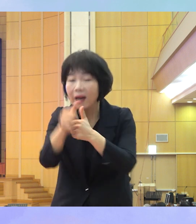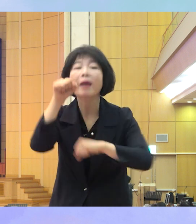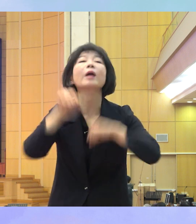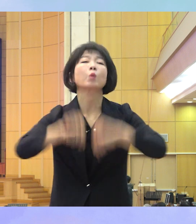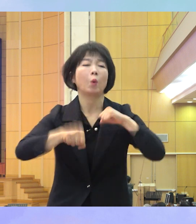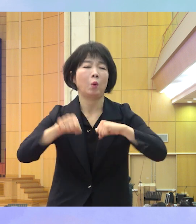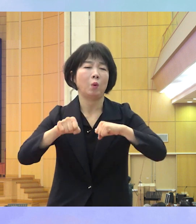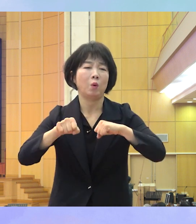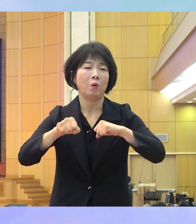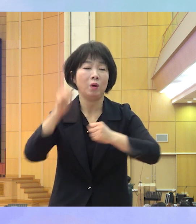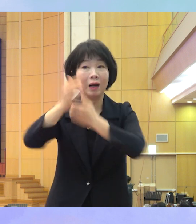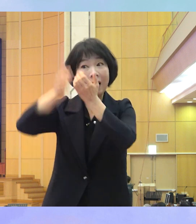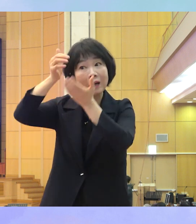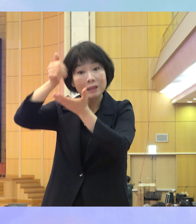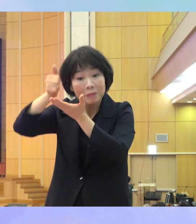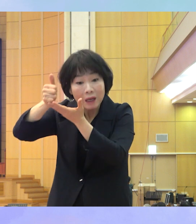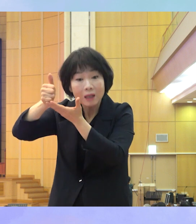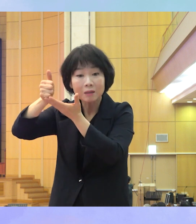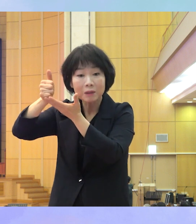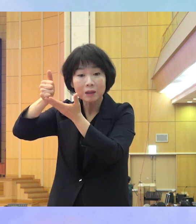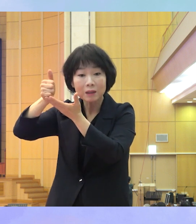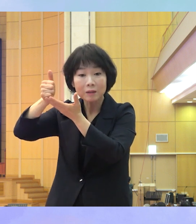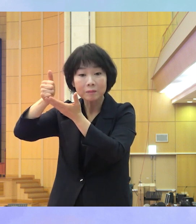행하라. 하나님께서도